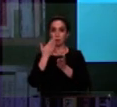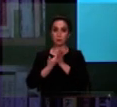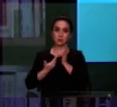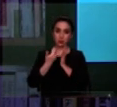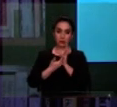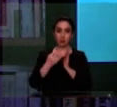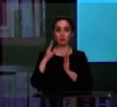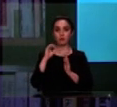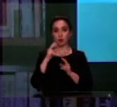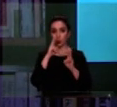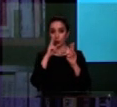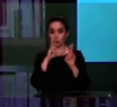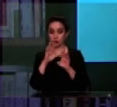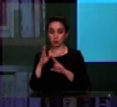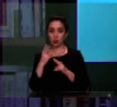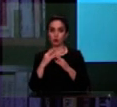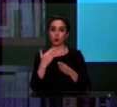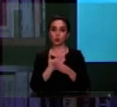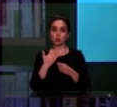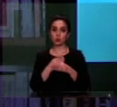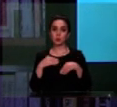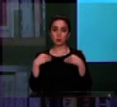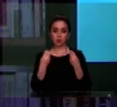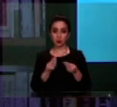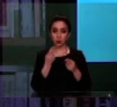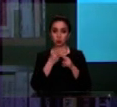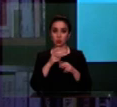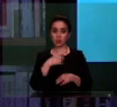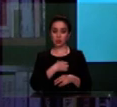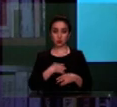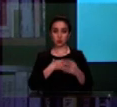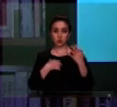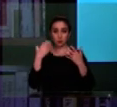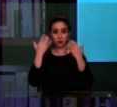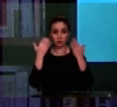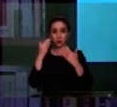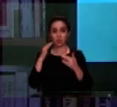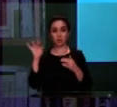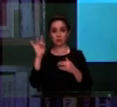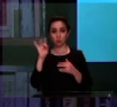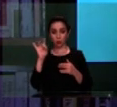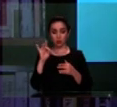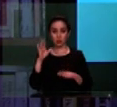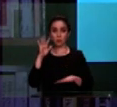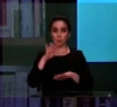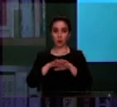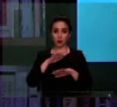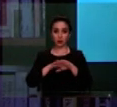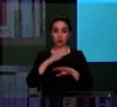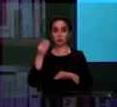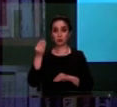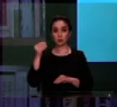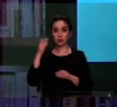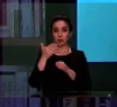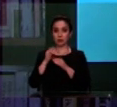maslahatlari va ko'rsatmalari ko'mak beradi. Asosiy maqsad respublikamizning banklaridan